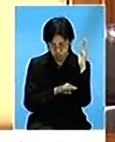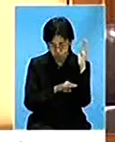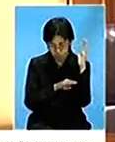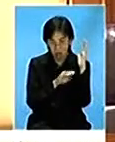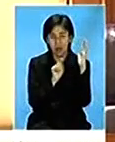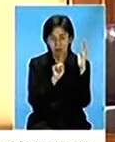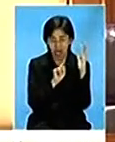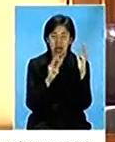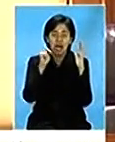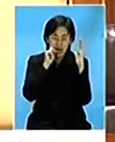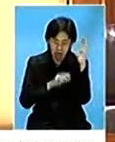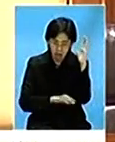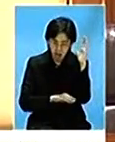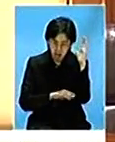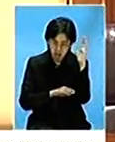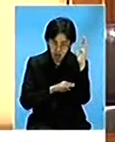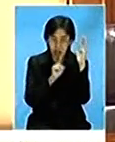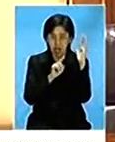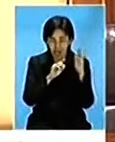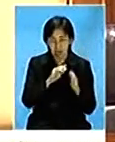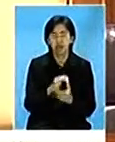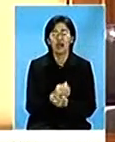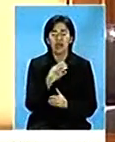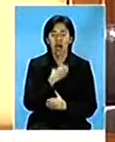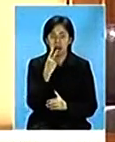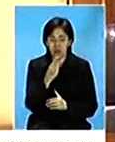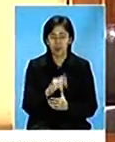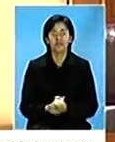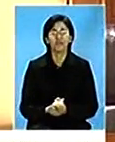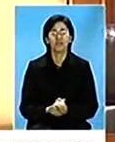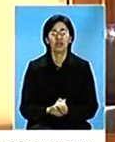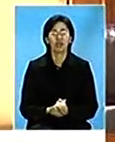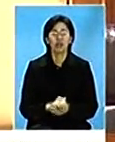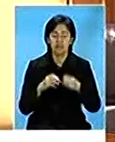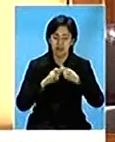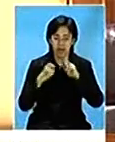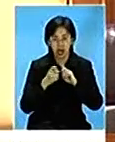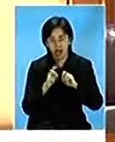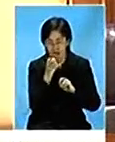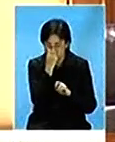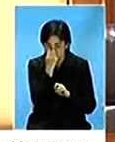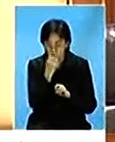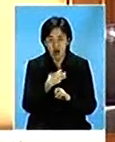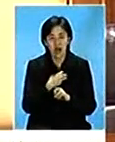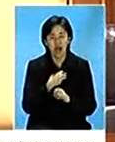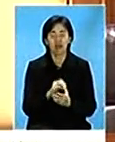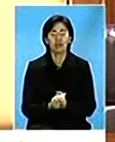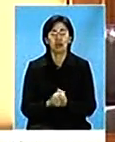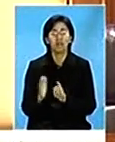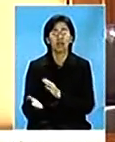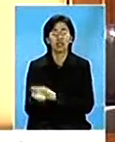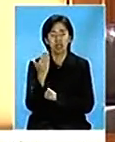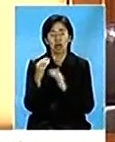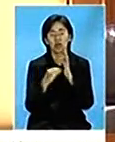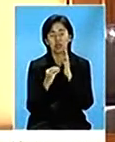ในเรื่องของโฟลว์ในเรื่องของเคอร์เรนต์ยังไงนะในเรื่องของบูมอัพในเรื่องของบอทเทิลเน็กยังไงนะฮะท้องคลองเป็นยังไงอันนี้บังเอิญตอนเช้ากทม